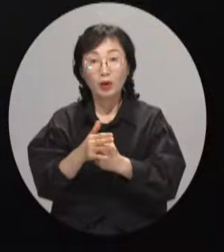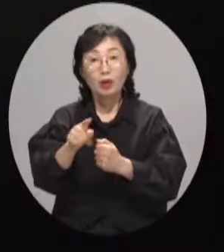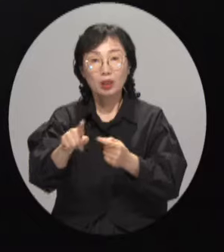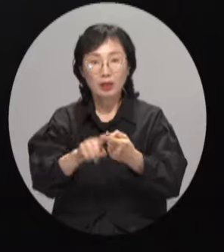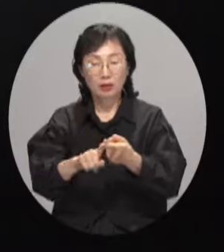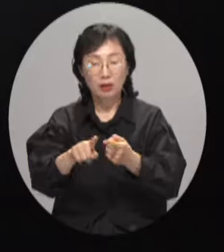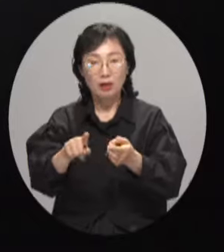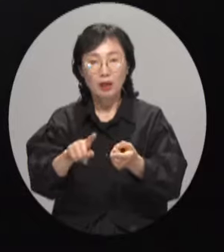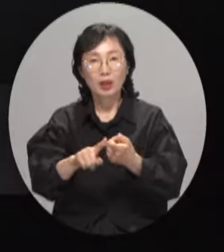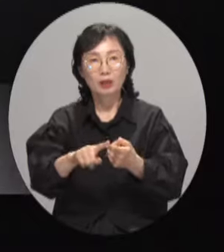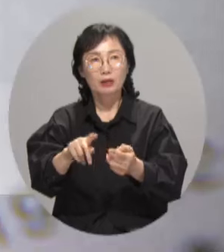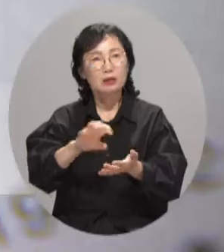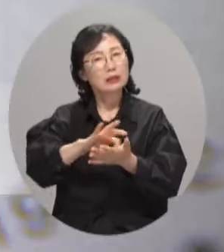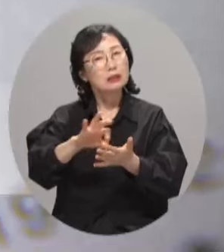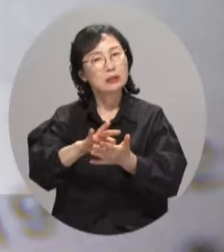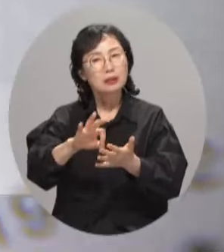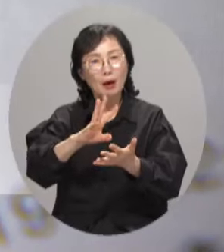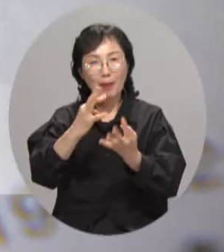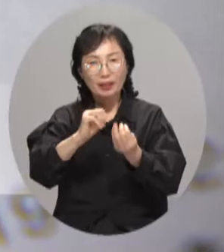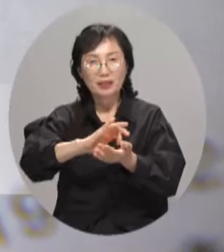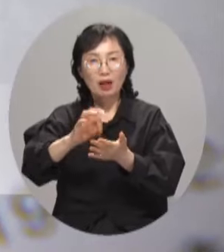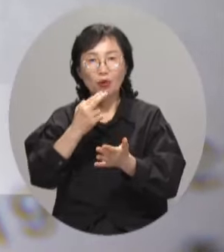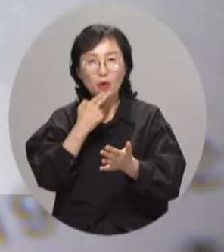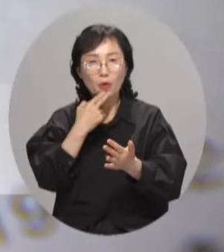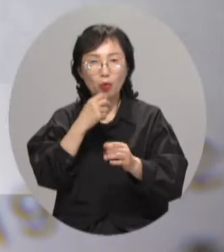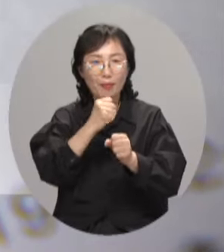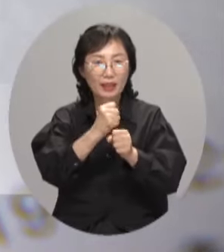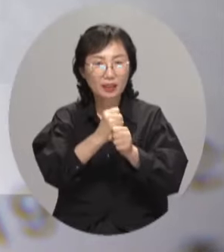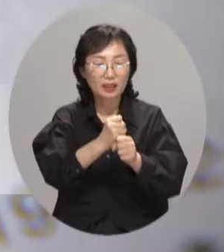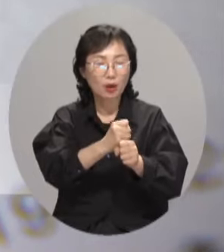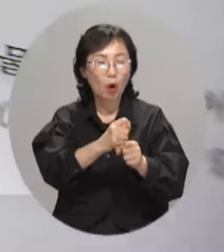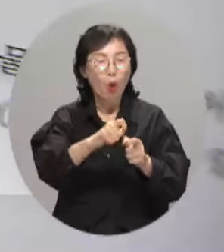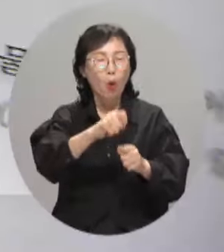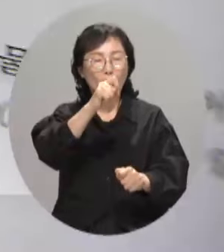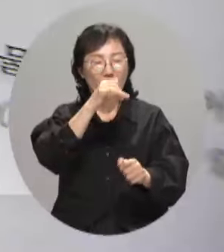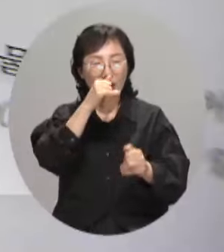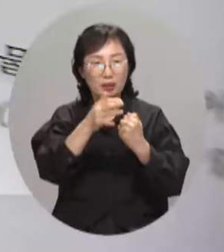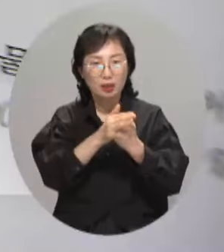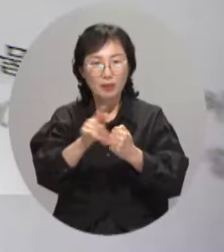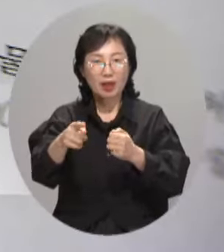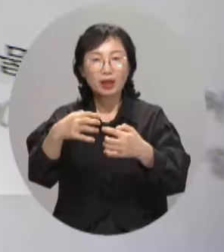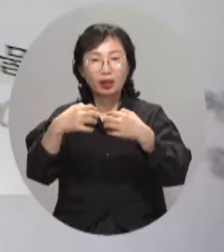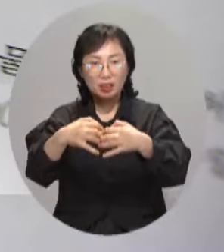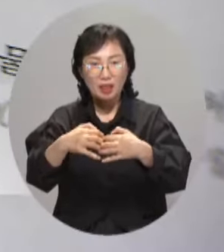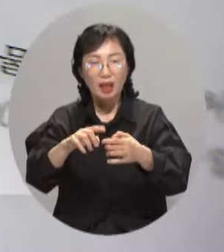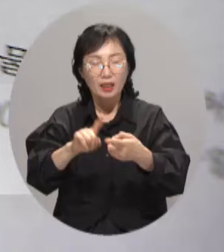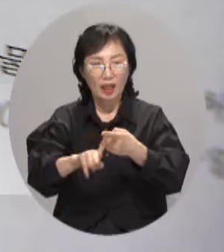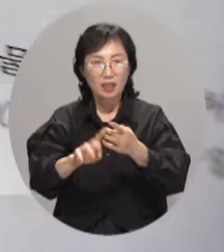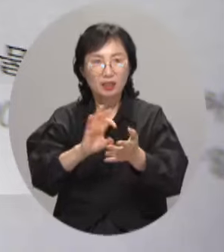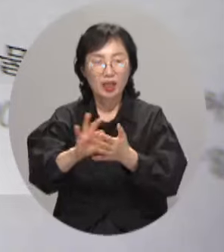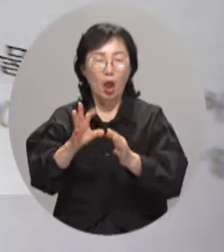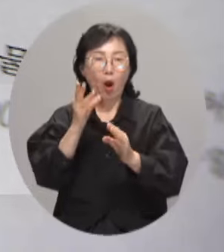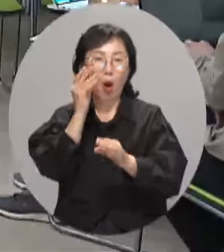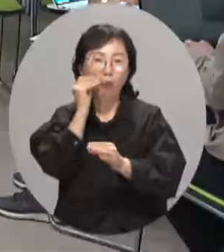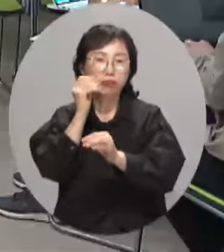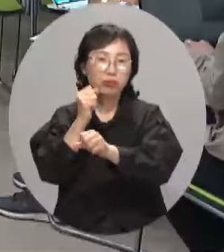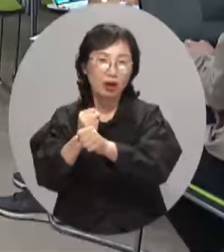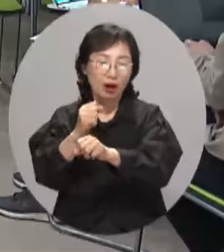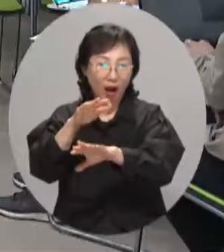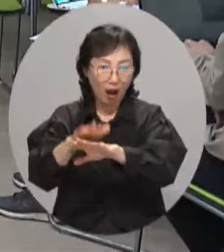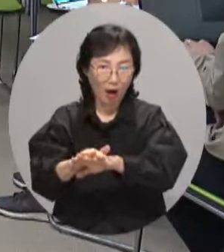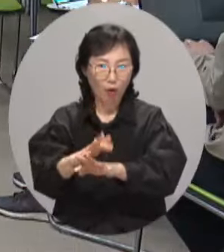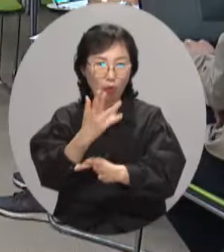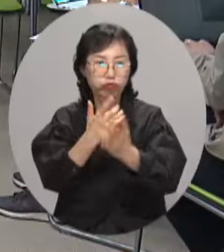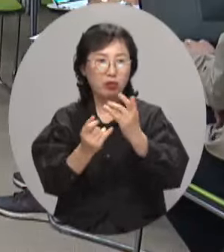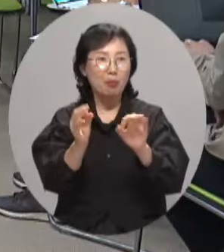퇴비는 수요가 없고 생산에 수개월이 걸린다며 재활용을 중단하고 찌꺼기를 건조 매립 또는